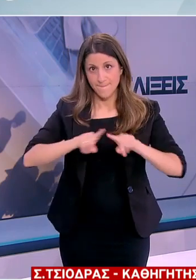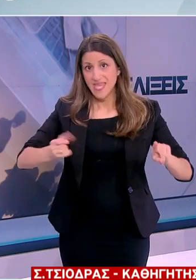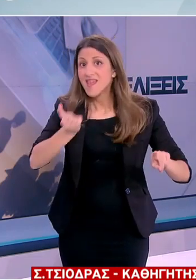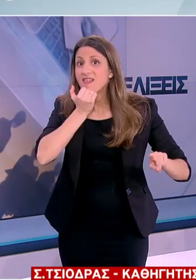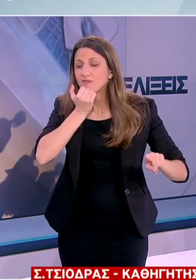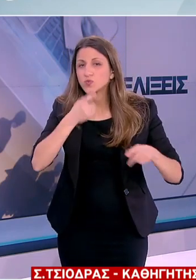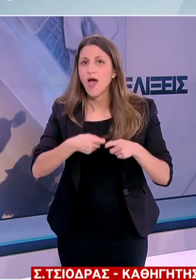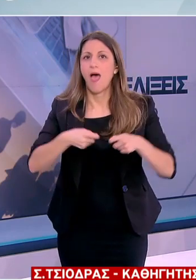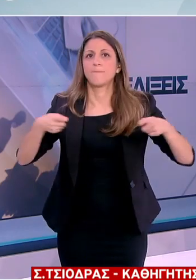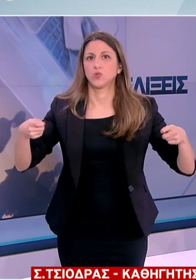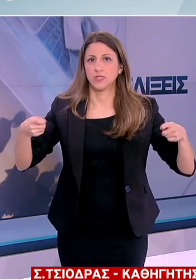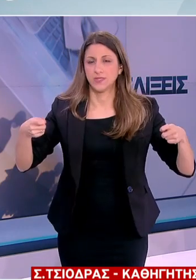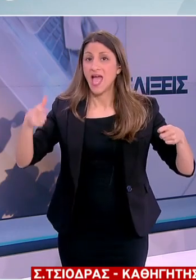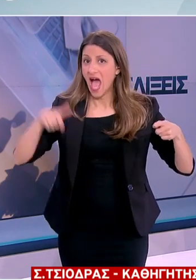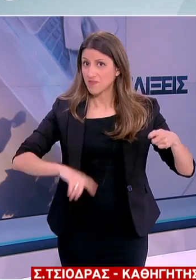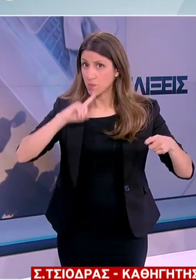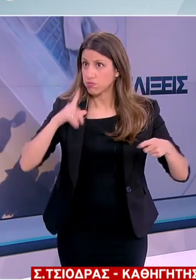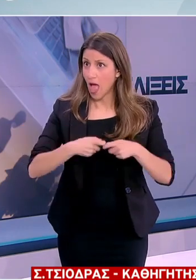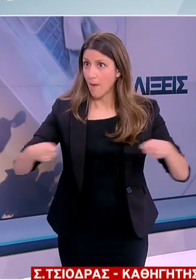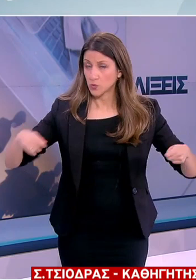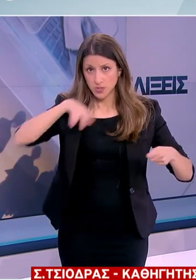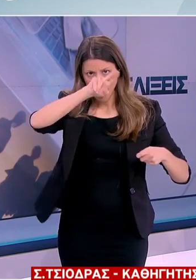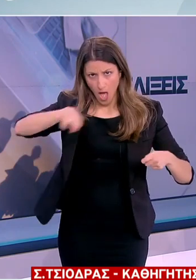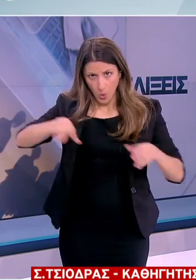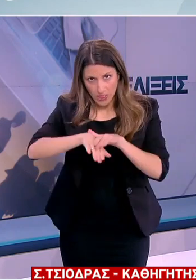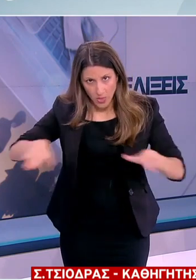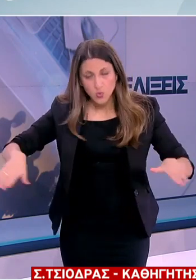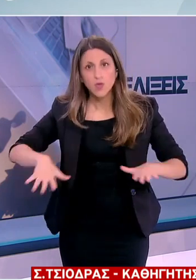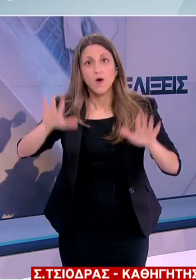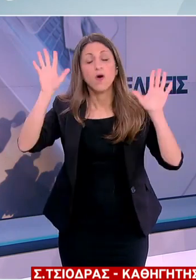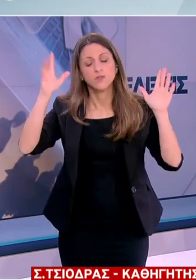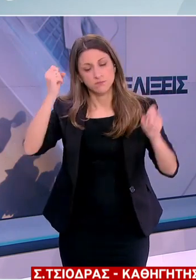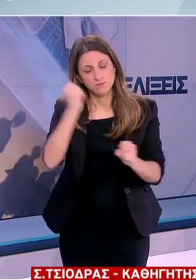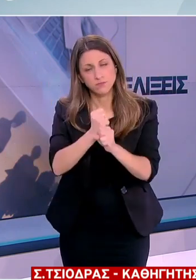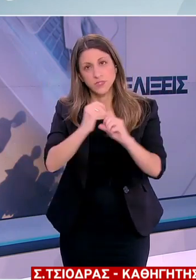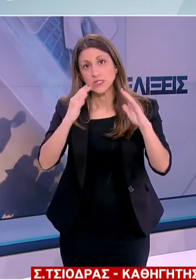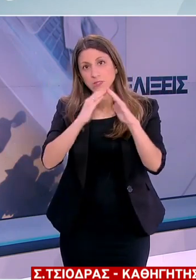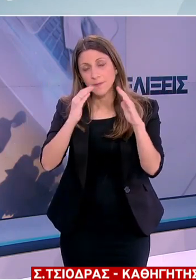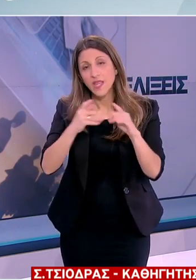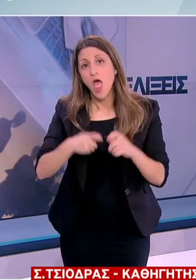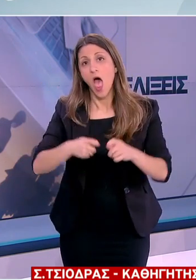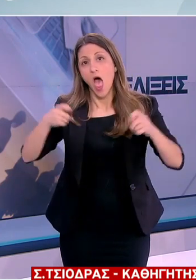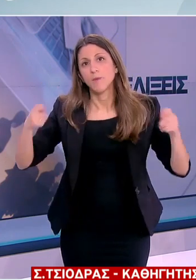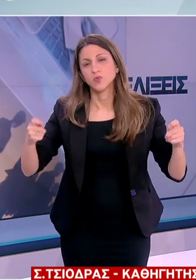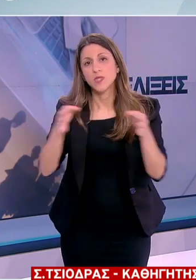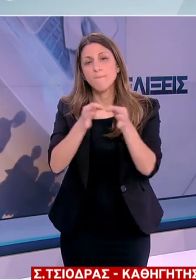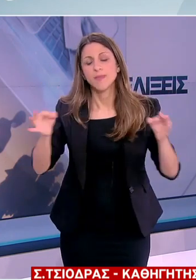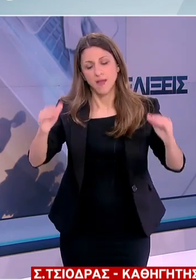άρουμε. Δεν έχουμε, παρά το γεγονός ότι ακούτε καλά νούμερα, δεν είμαστε ακόμα στο σημείο για να πούμε ότι έρονται τα